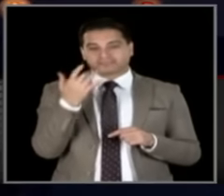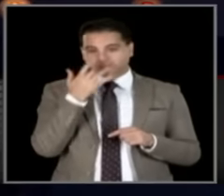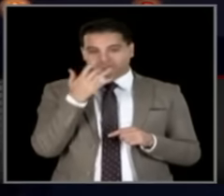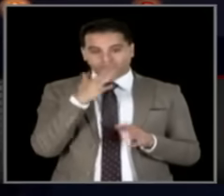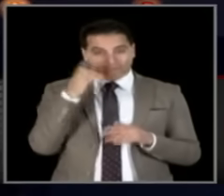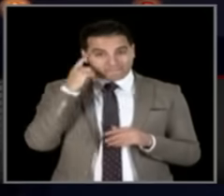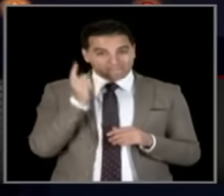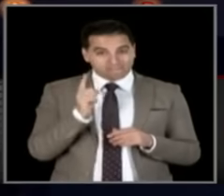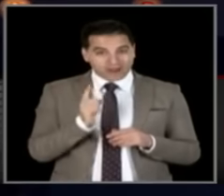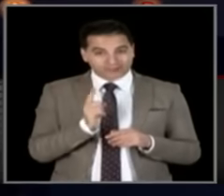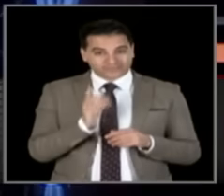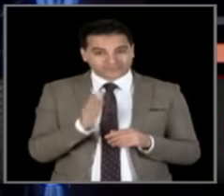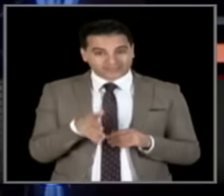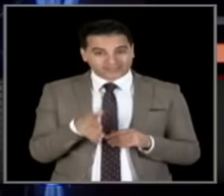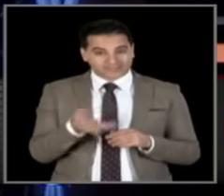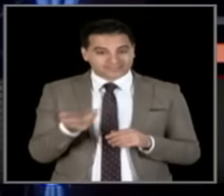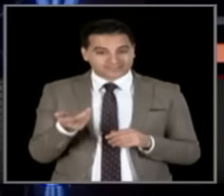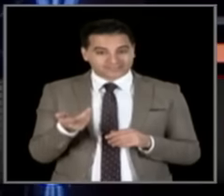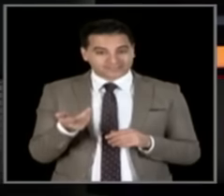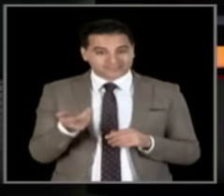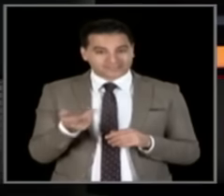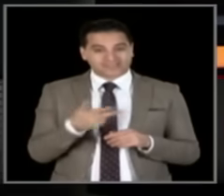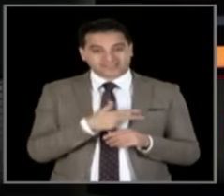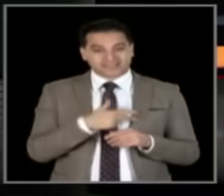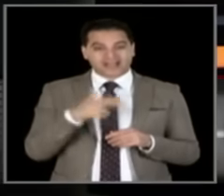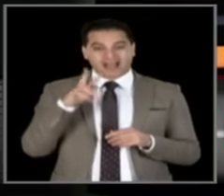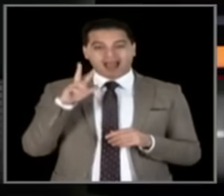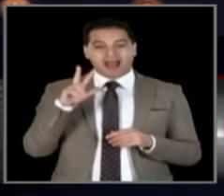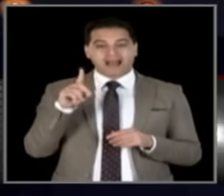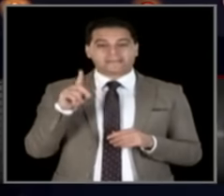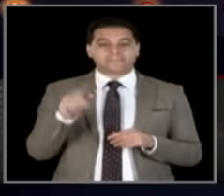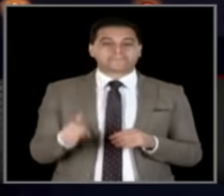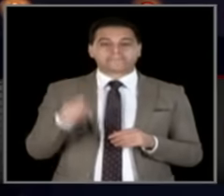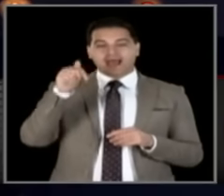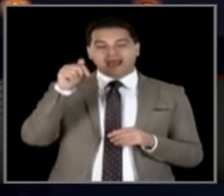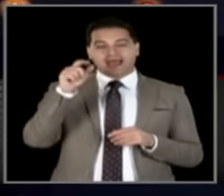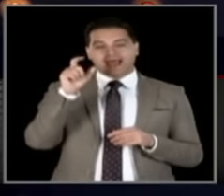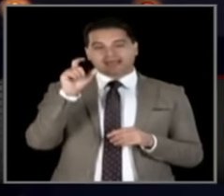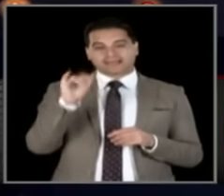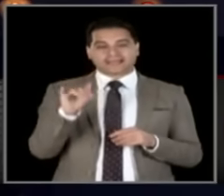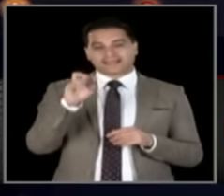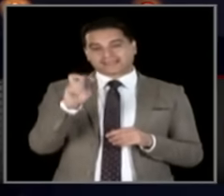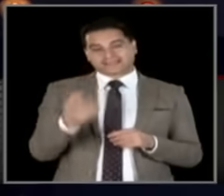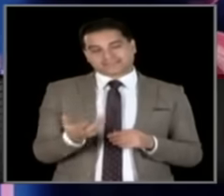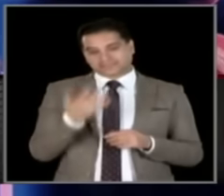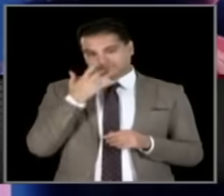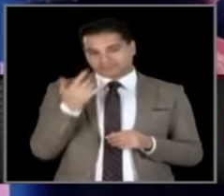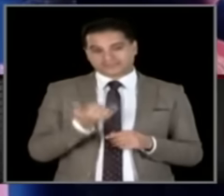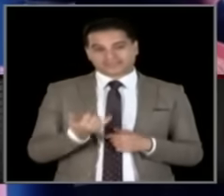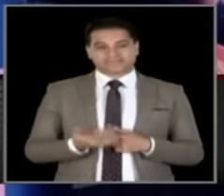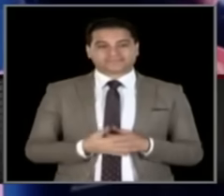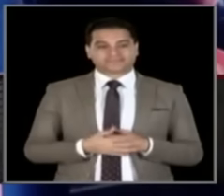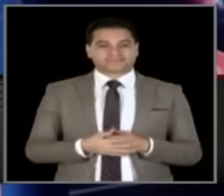محدش عنده إجابة؟ ألباني مثلاً عشان أيوة قريبين منهم. صح. طيب ما اللاتية ألبان واحد. طيب اللغة الألبانية بالظبط. ما